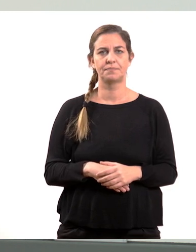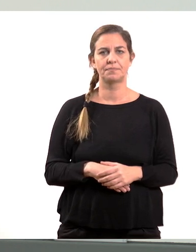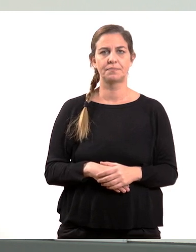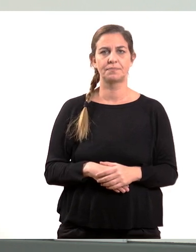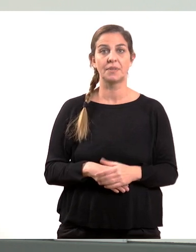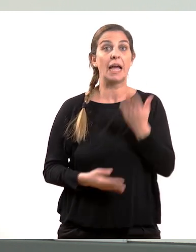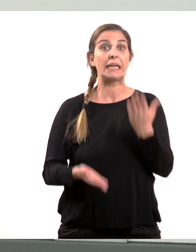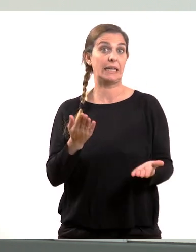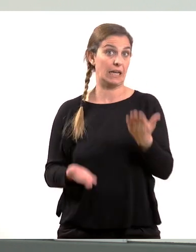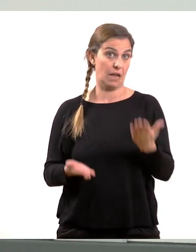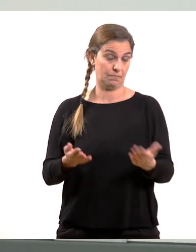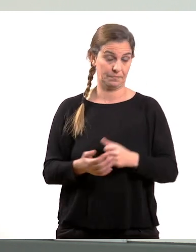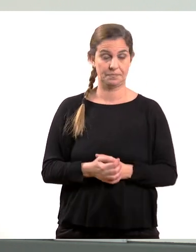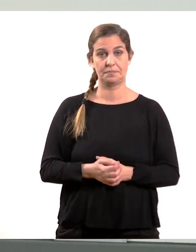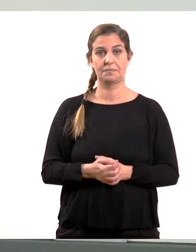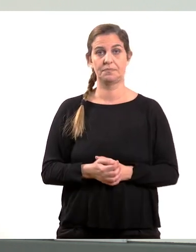Κιλά.